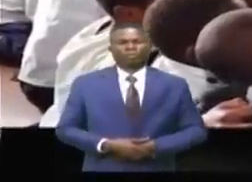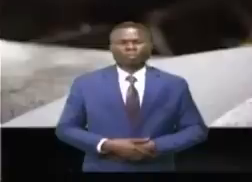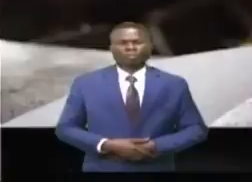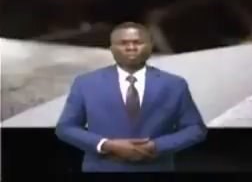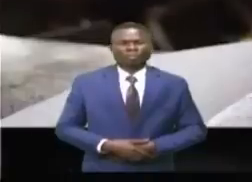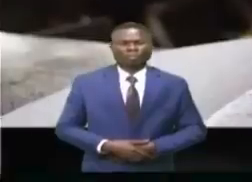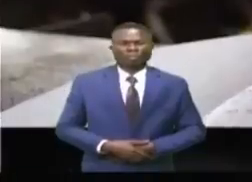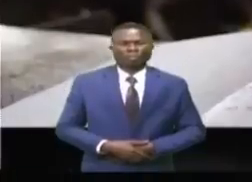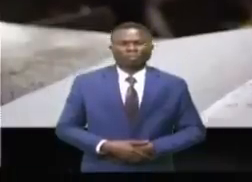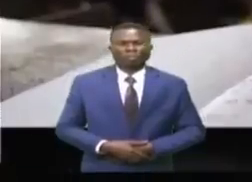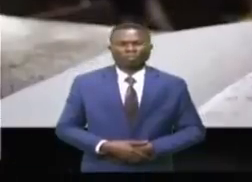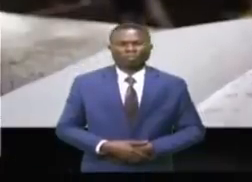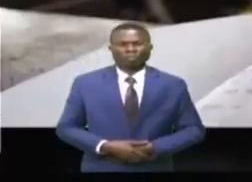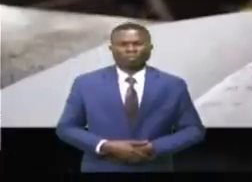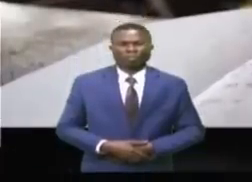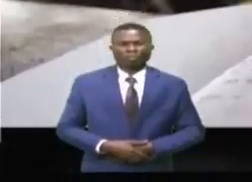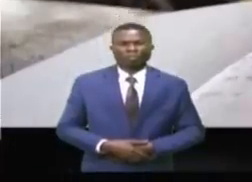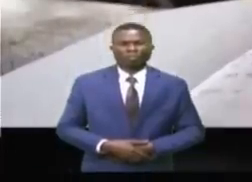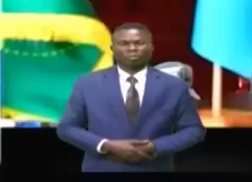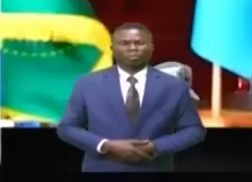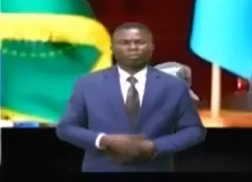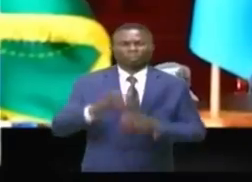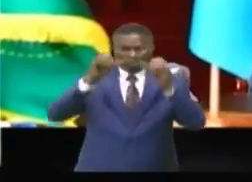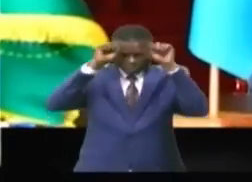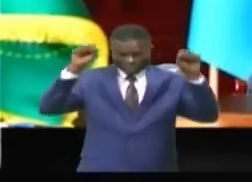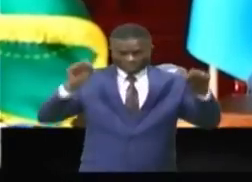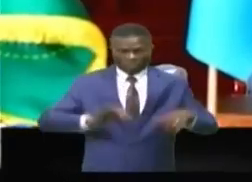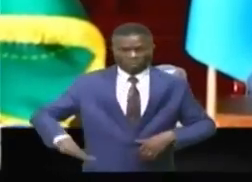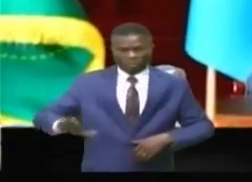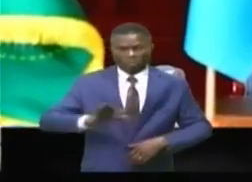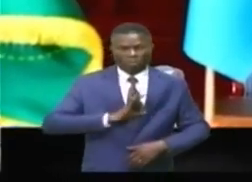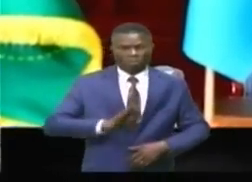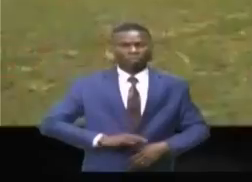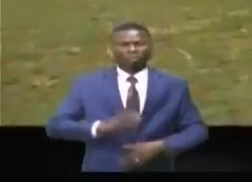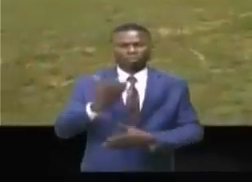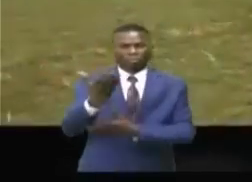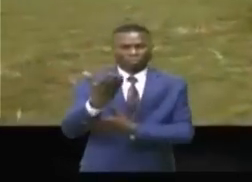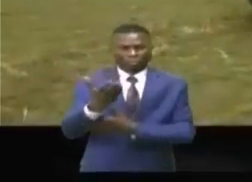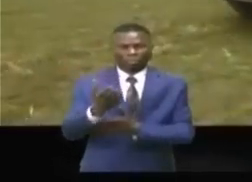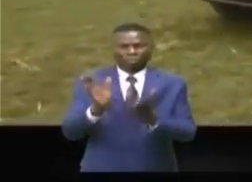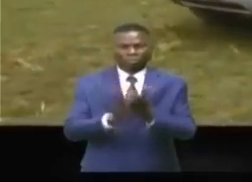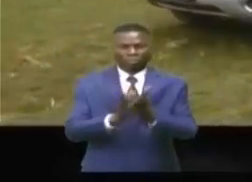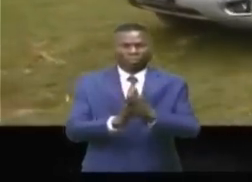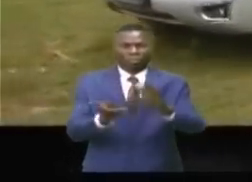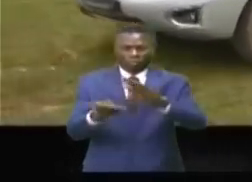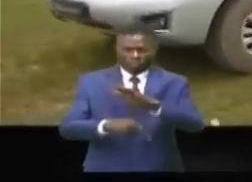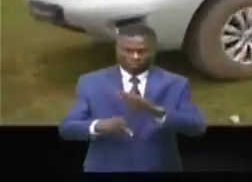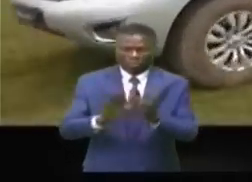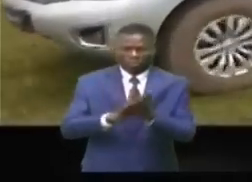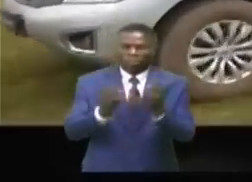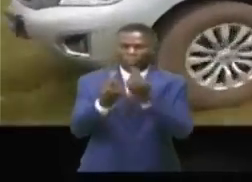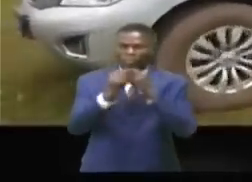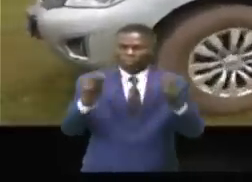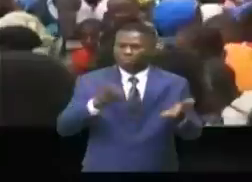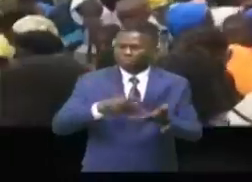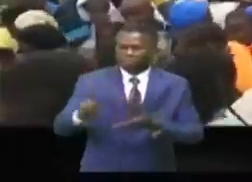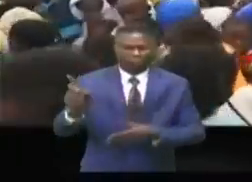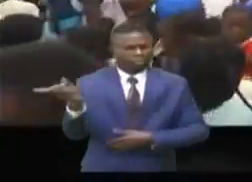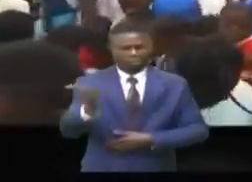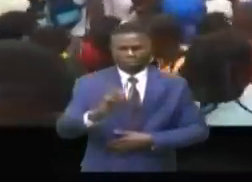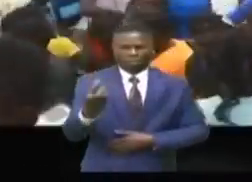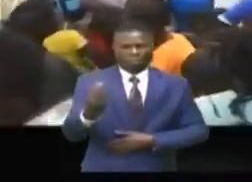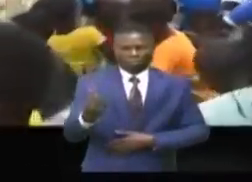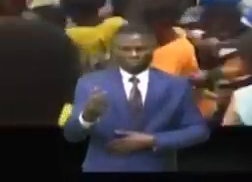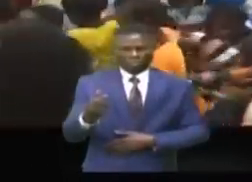de l'enseignement fondamental prônée par le président de la République trouve un écho favorable auprès de plusieurs